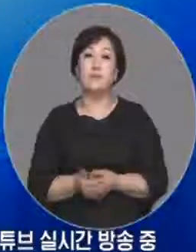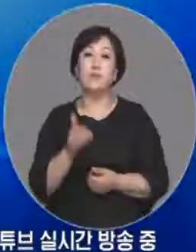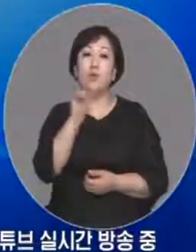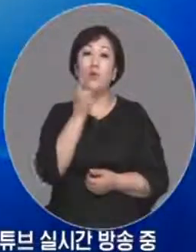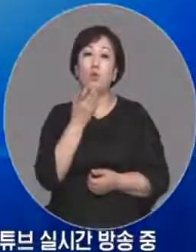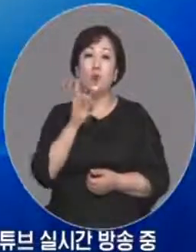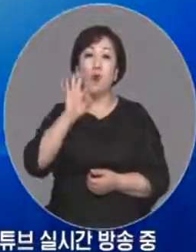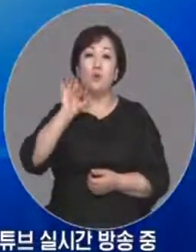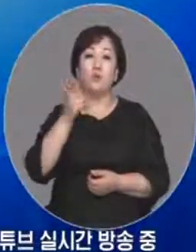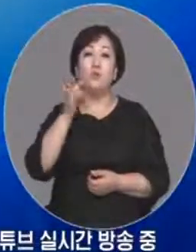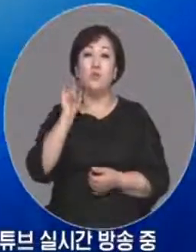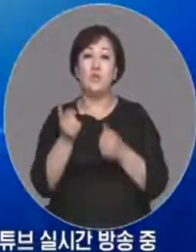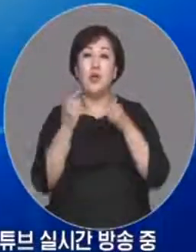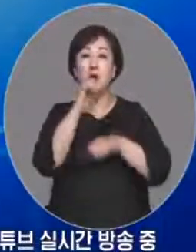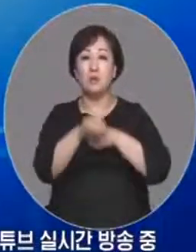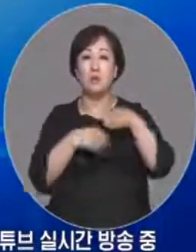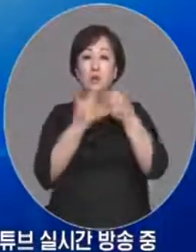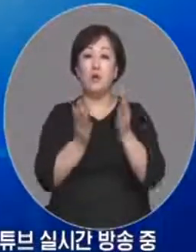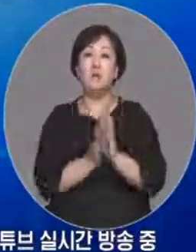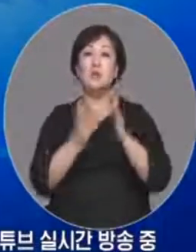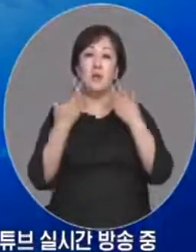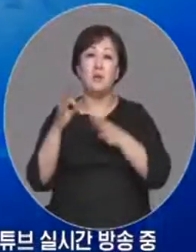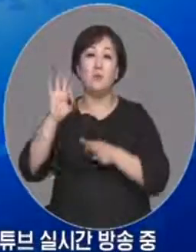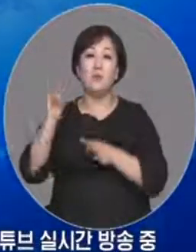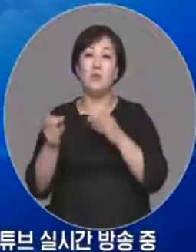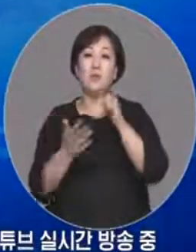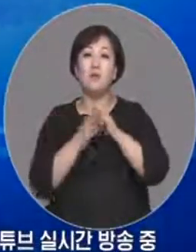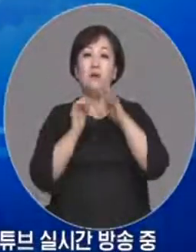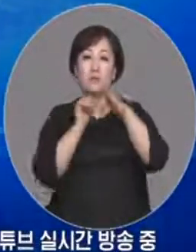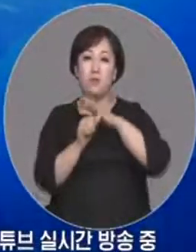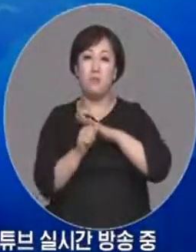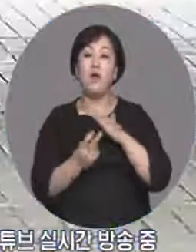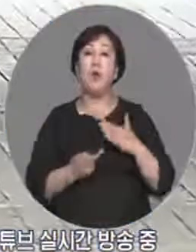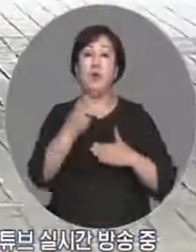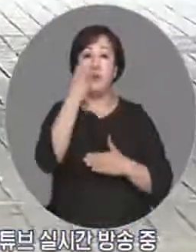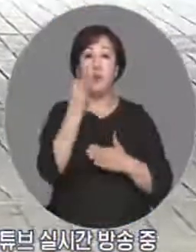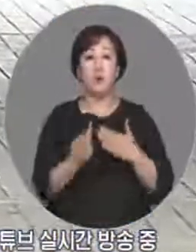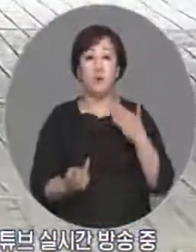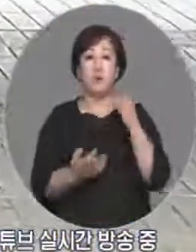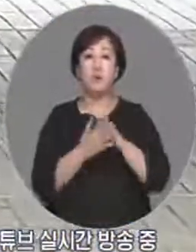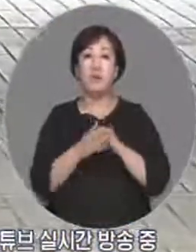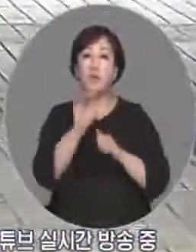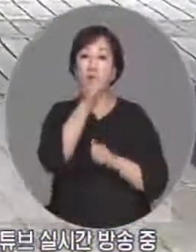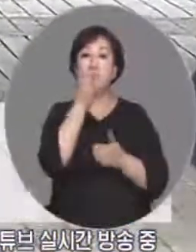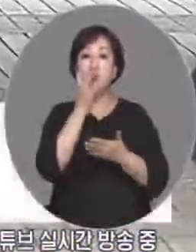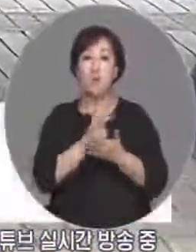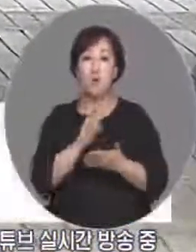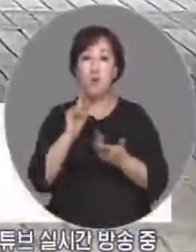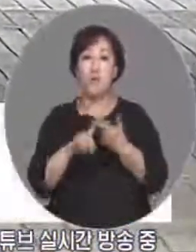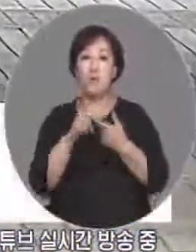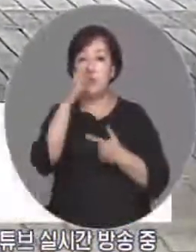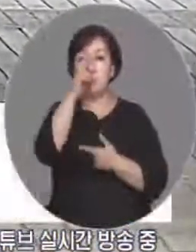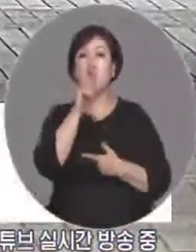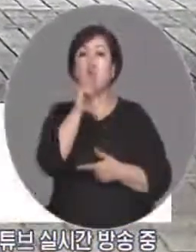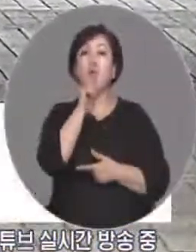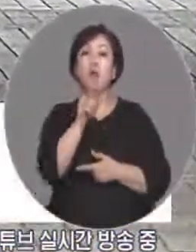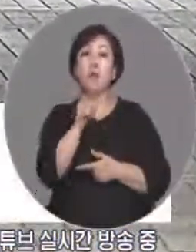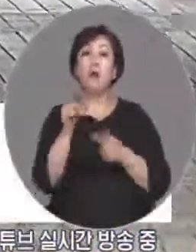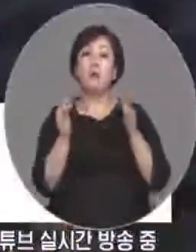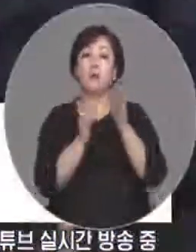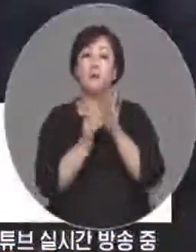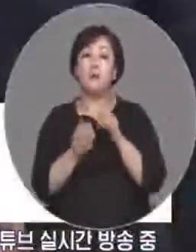황운하 더불어민주당 의원이 김기현 국민의힘 원내대표의 형과 동생을 변호사법 위반 등의 혐의로 경찰에